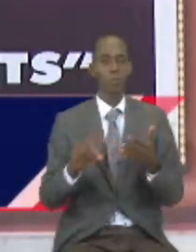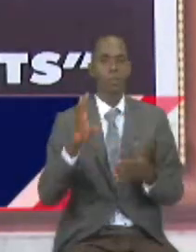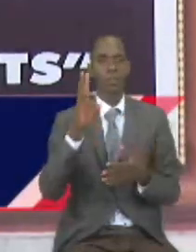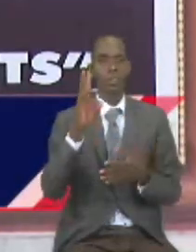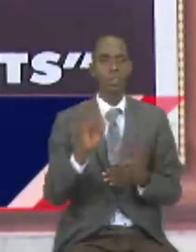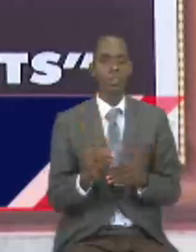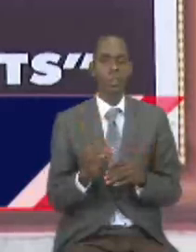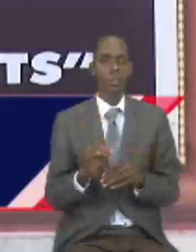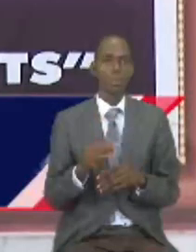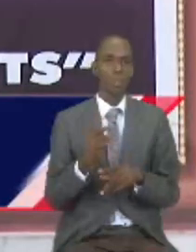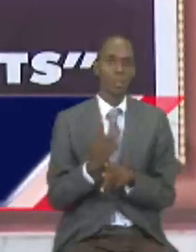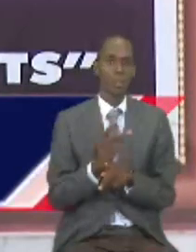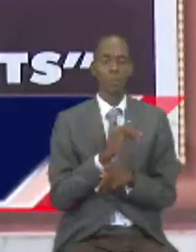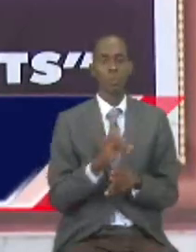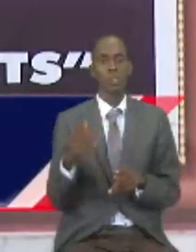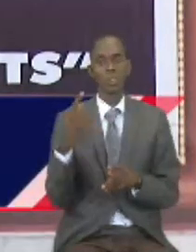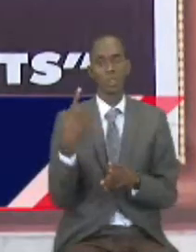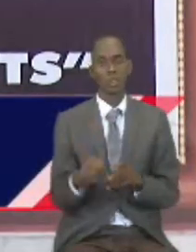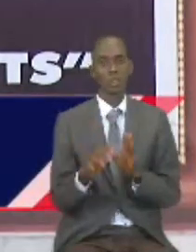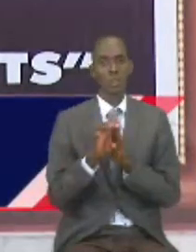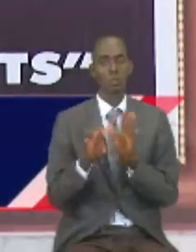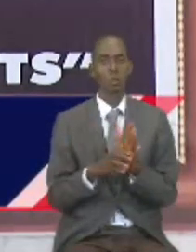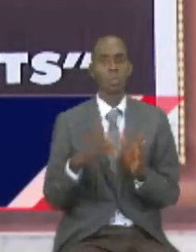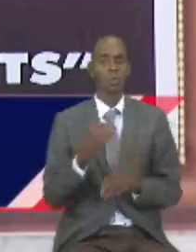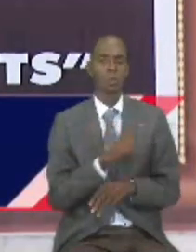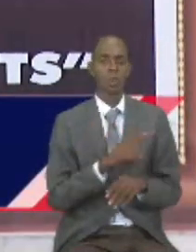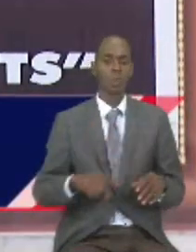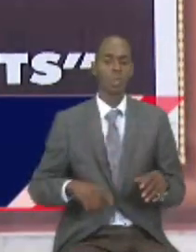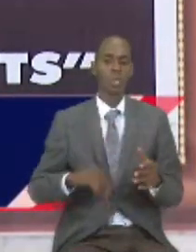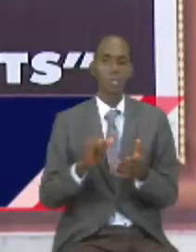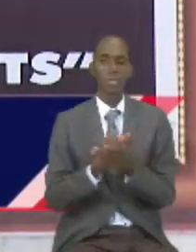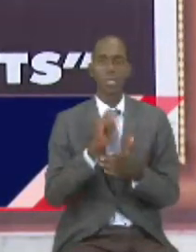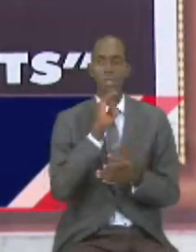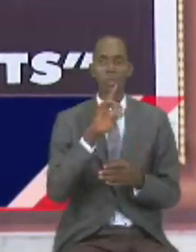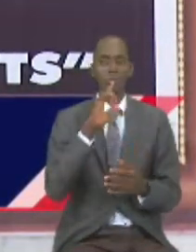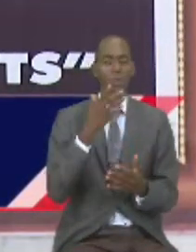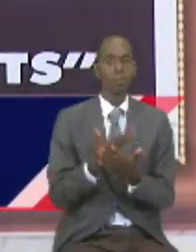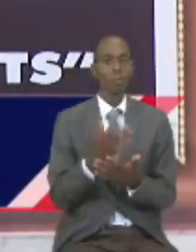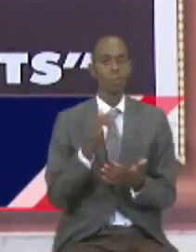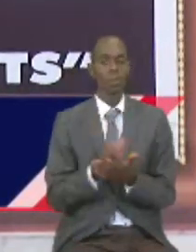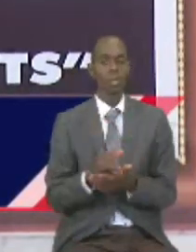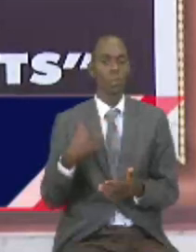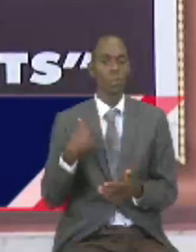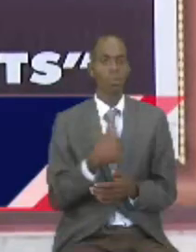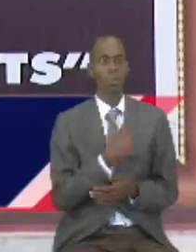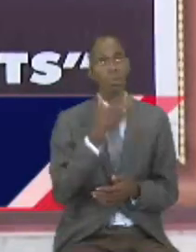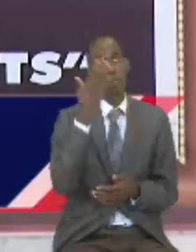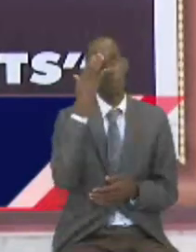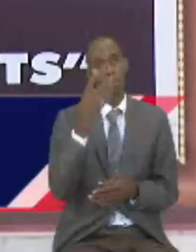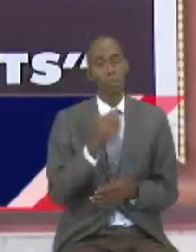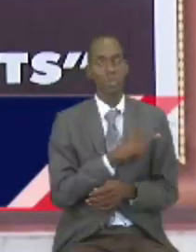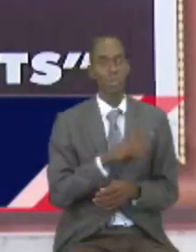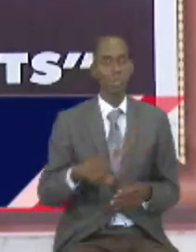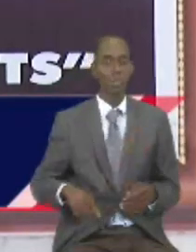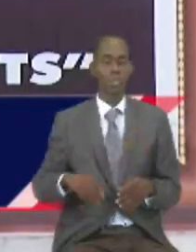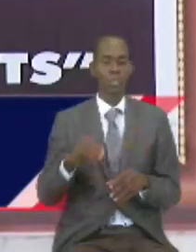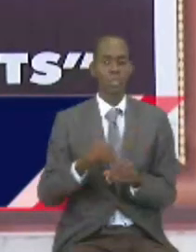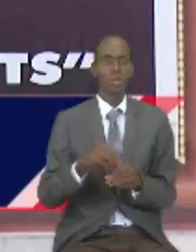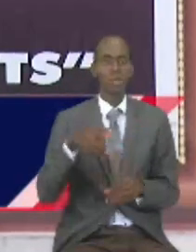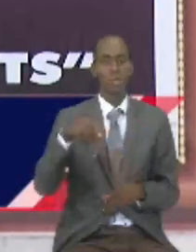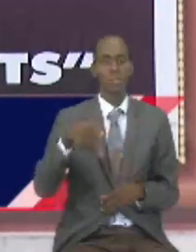119, 60. Gardez les commandements du Seigneur. C'est l'évidence, que c'est la preuve que nous connaissons le